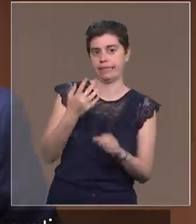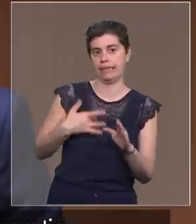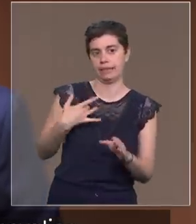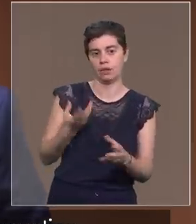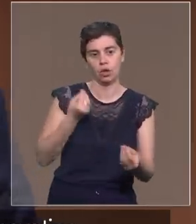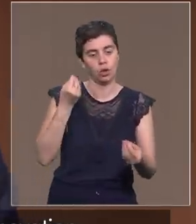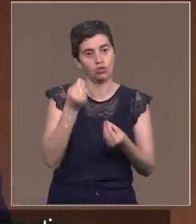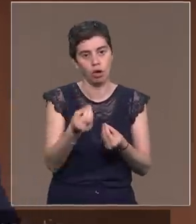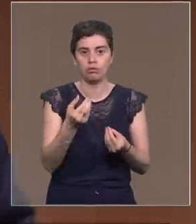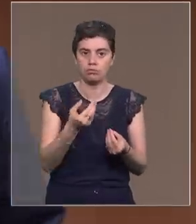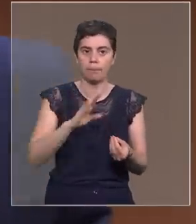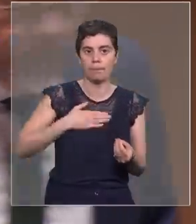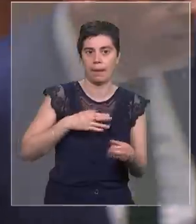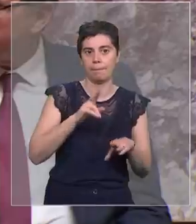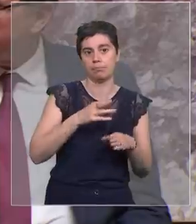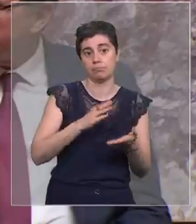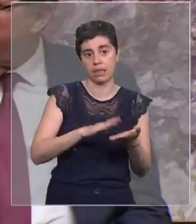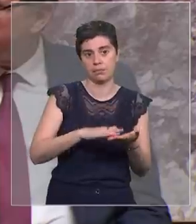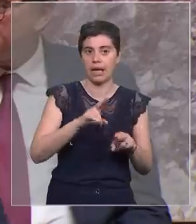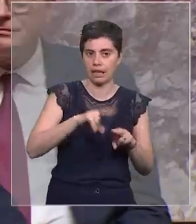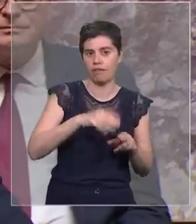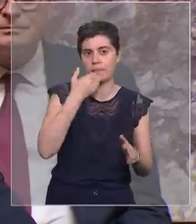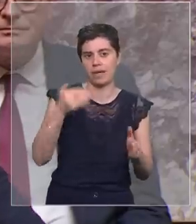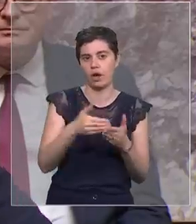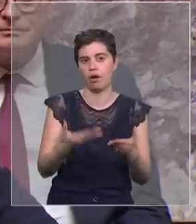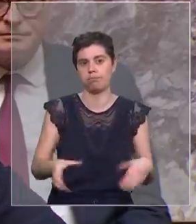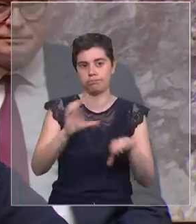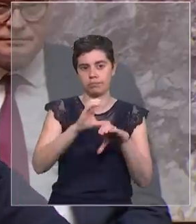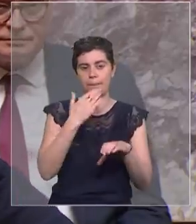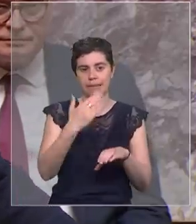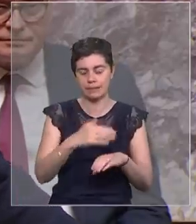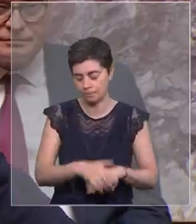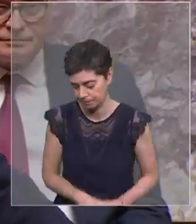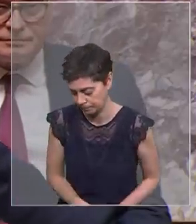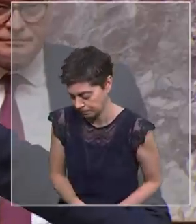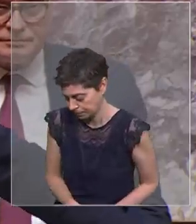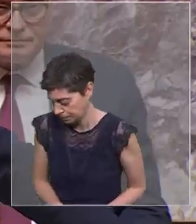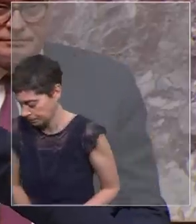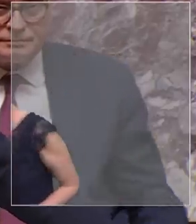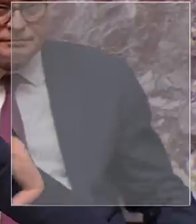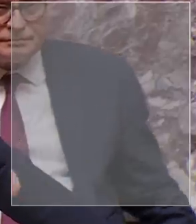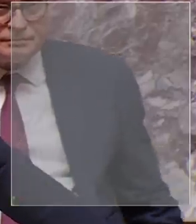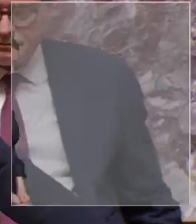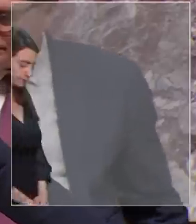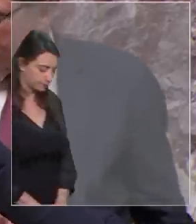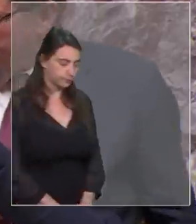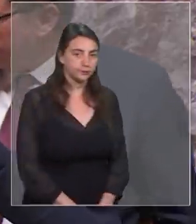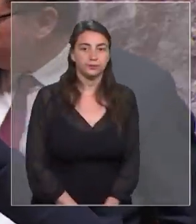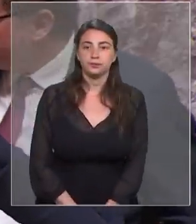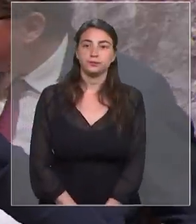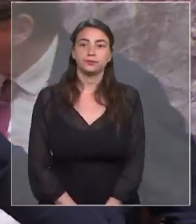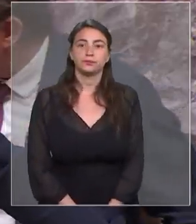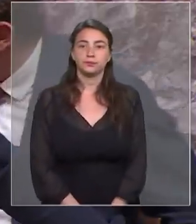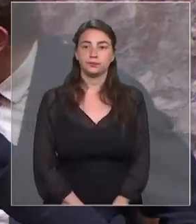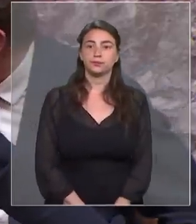les effets de MaPrimeRénov. Je vous remercie. Je vous remercie, monsieur le ministre. La parole est à monsieur Léo Walter pour le groupe